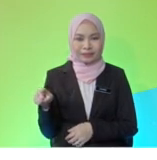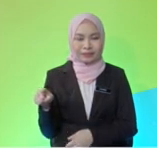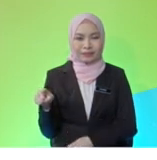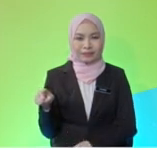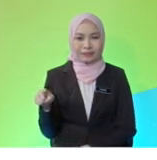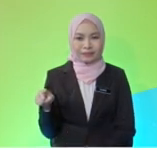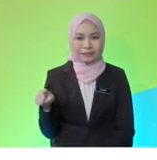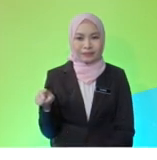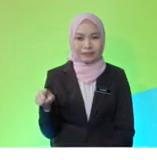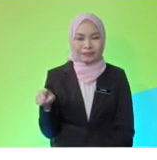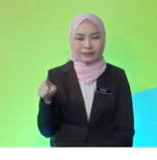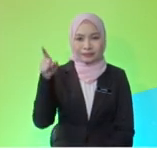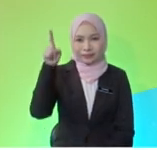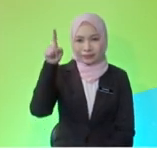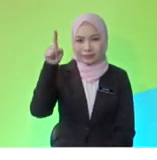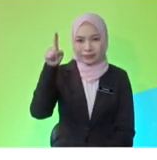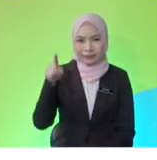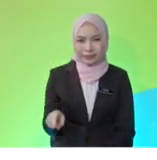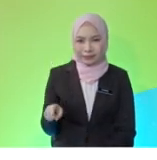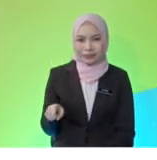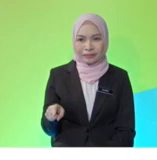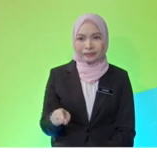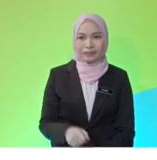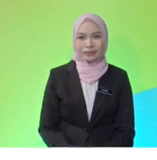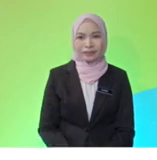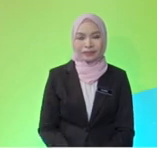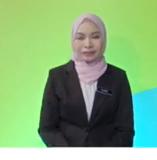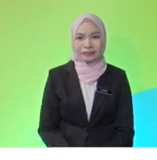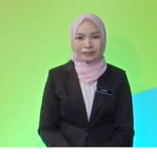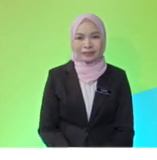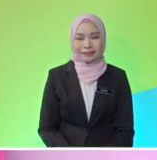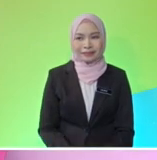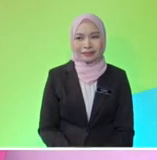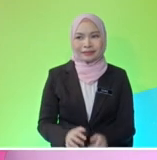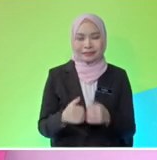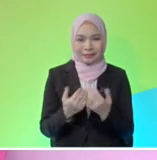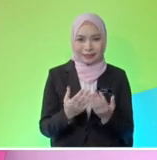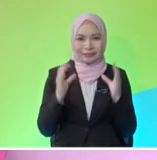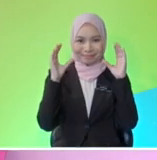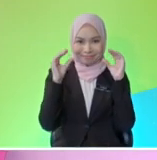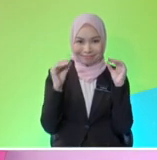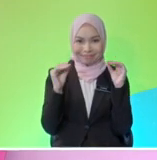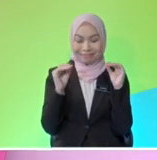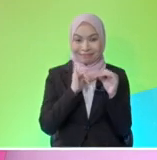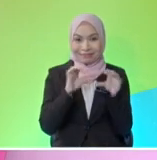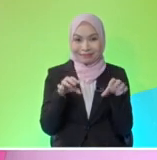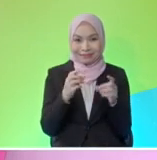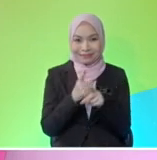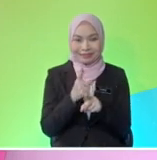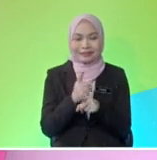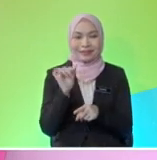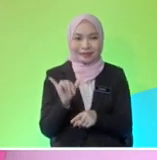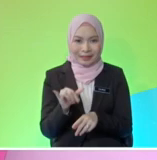ada pagar dekat sini. Okey, macam mana cikgu? Okey ke? Ya. Cara kita mesti betul. Kita mesti bermula